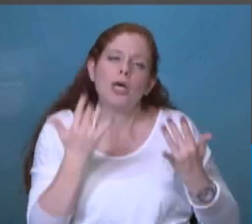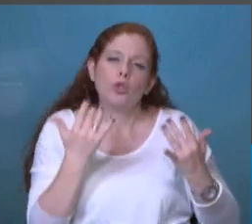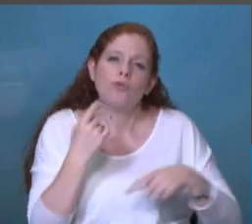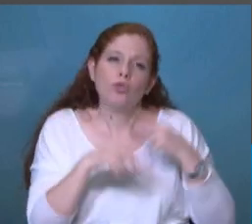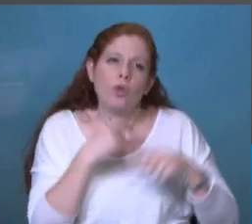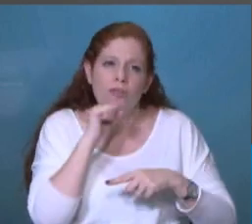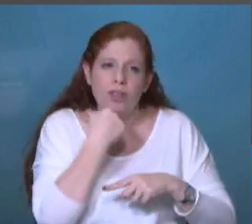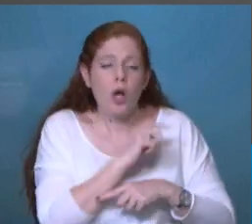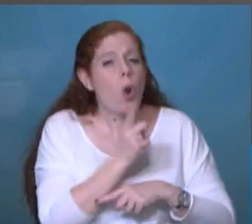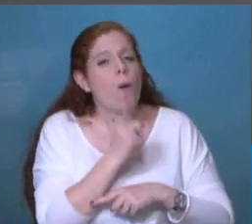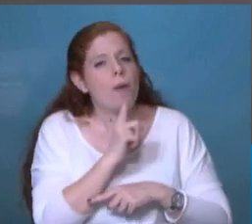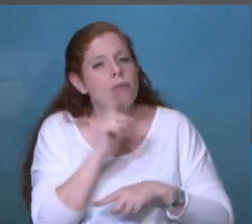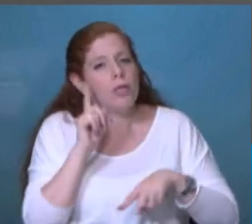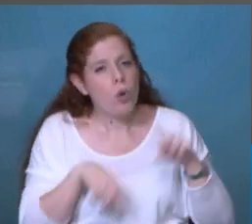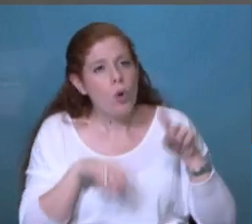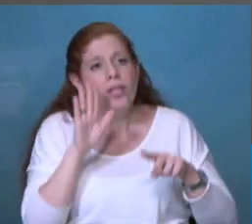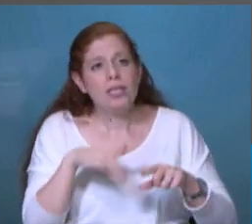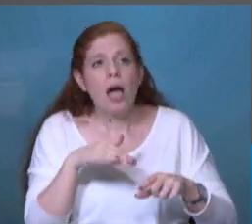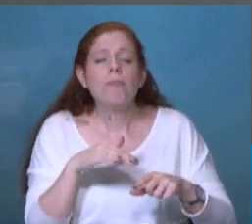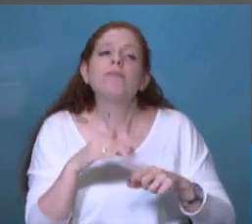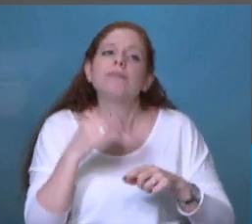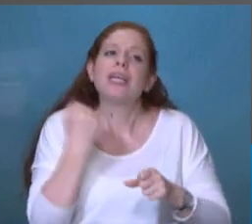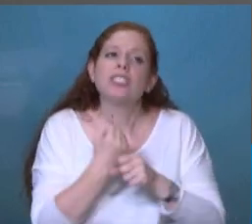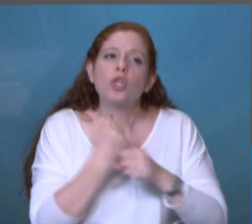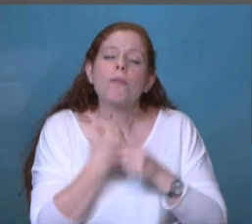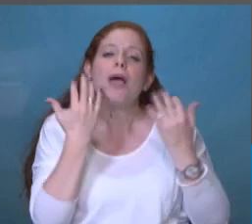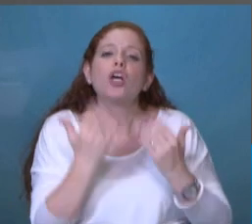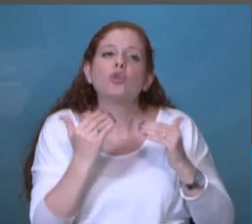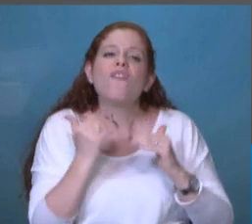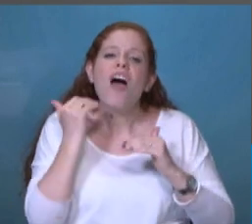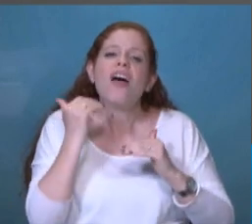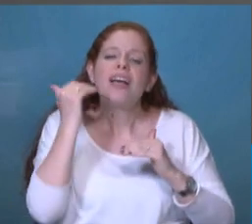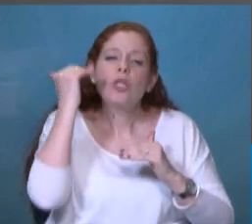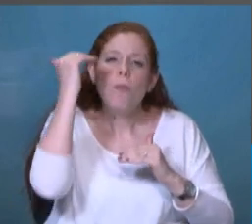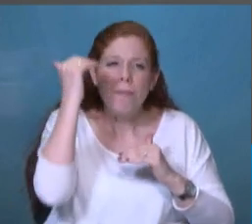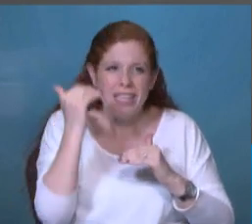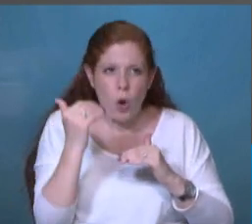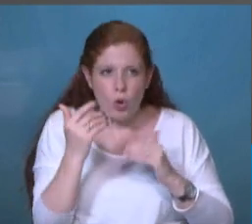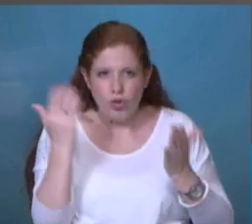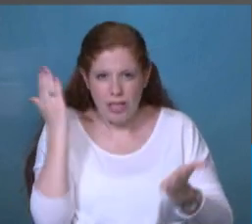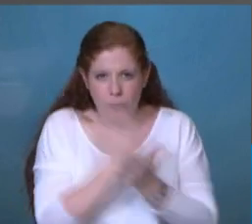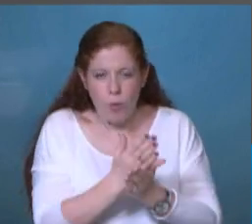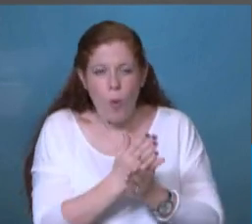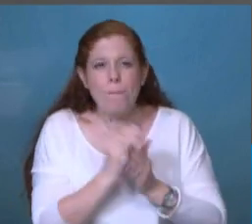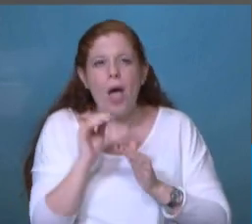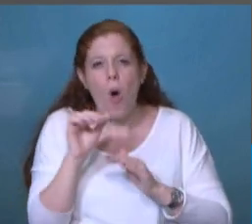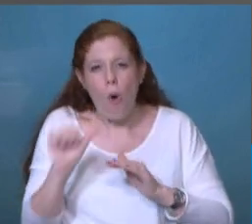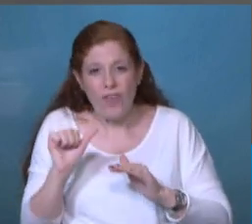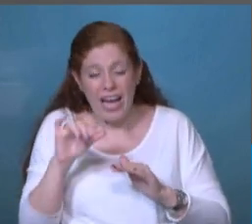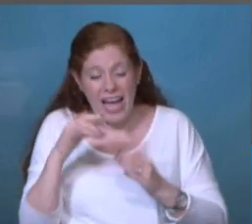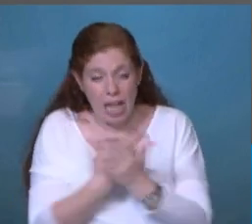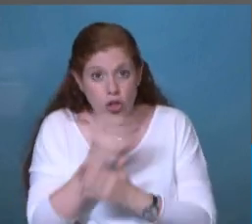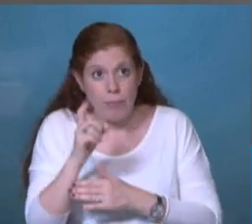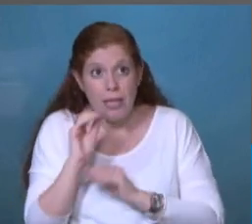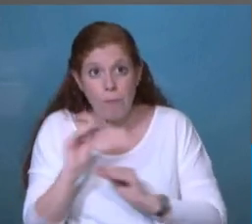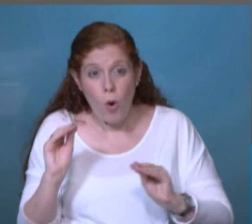לא מעט מהטעויות גם נעשות בחישוב הקידום על פי דרגות השכר שנקבעו בהסכם אופק חדש. אם אתם מורים שמגישים